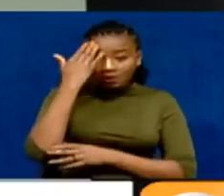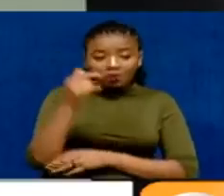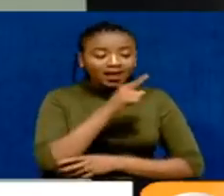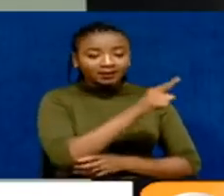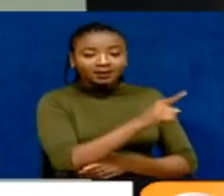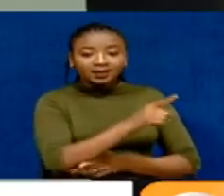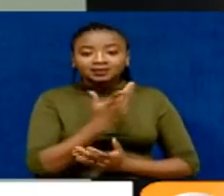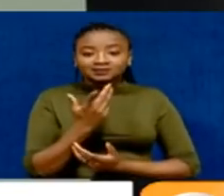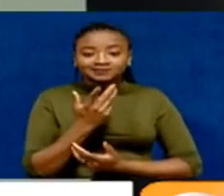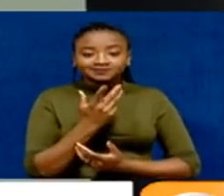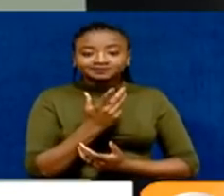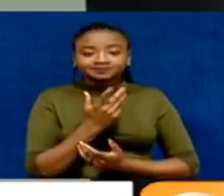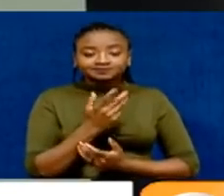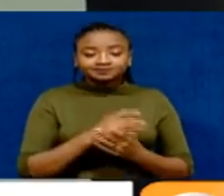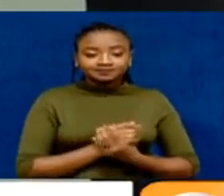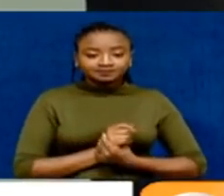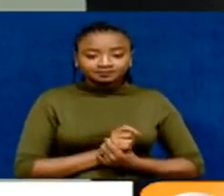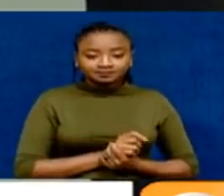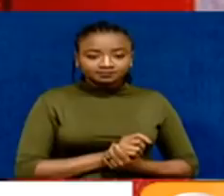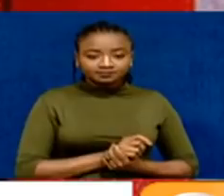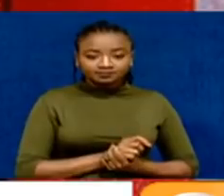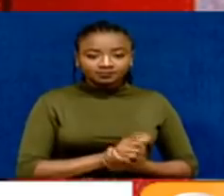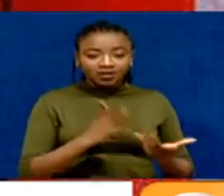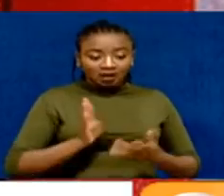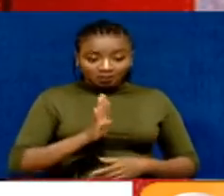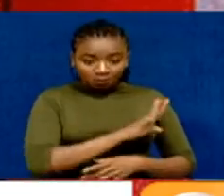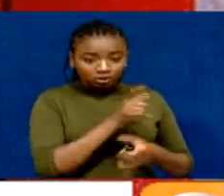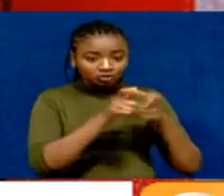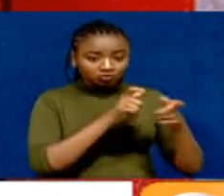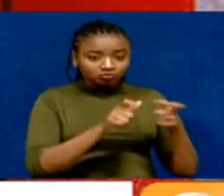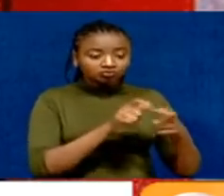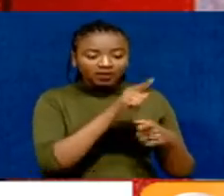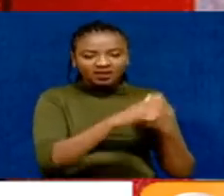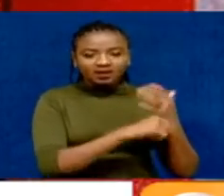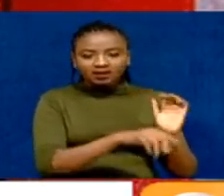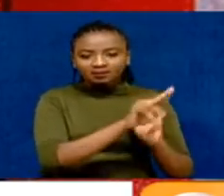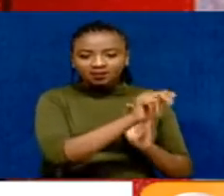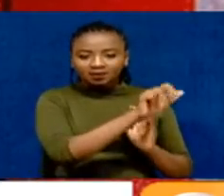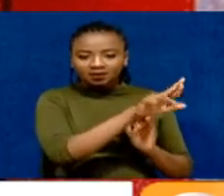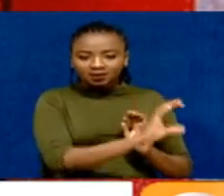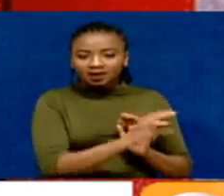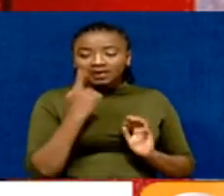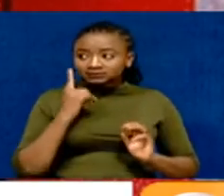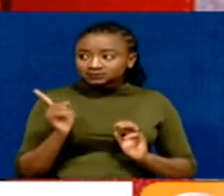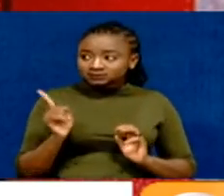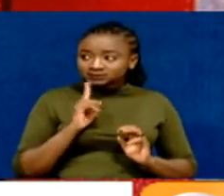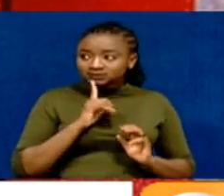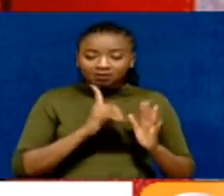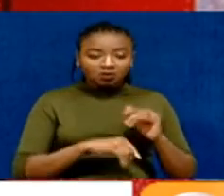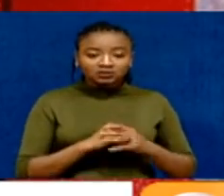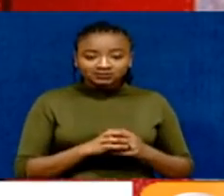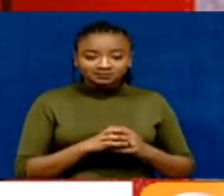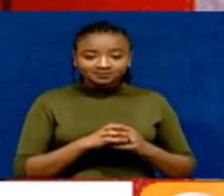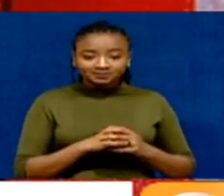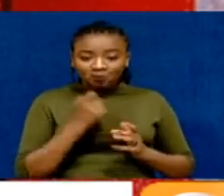kwa baraza la kudhibiti maambukizi ya ukimwi nchini. Kwa mujibu wa NAC, takribani vijana 88 walio na umri kati